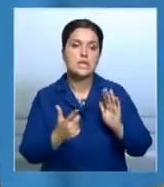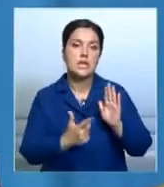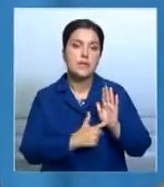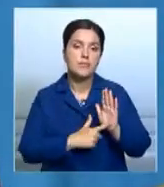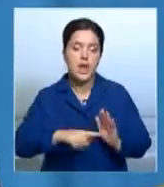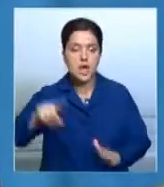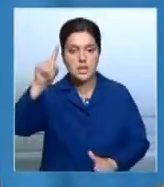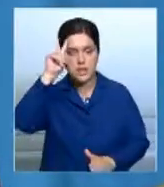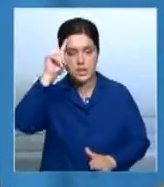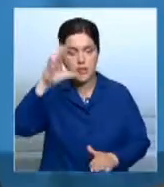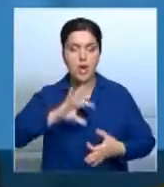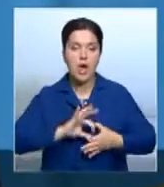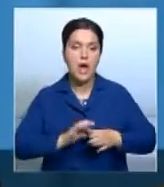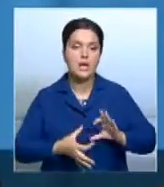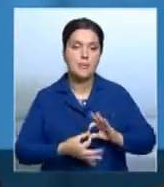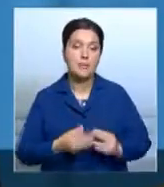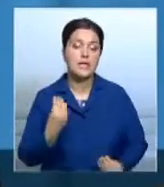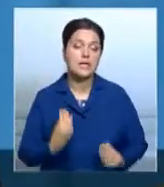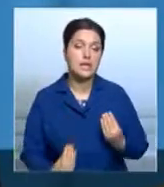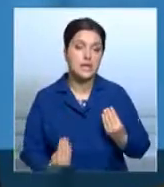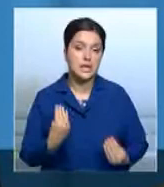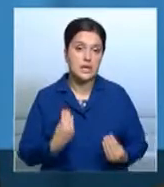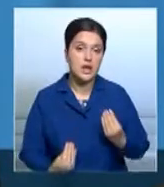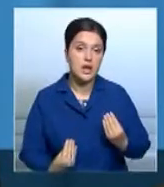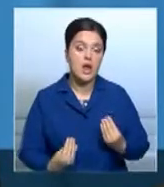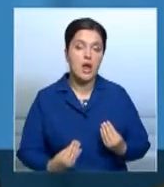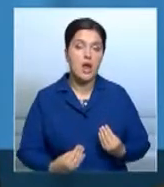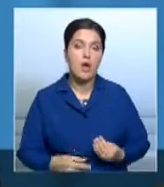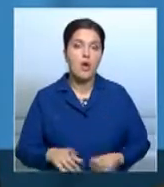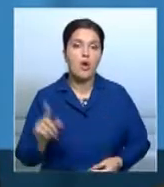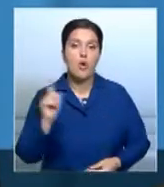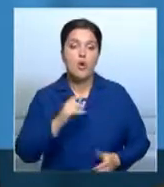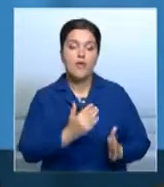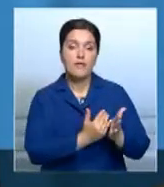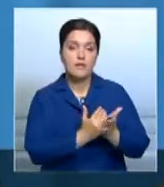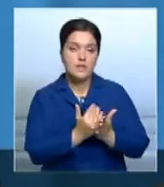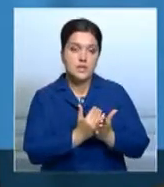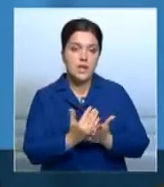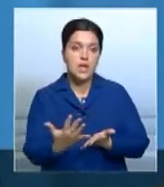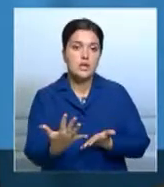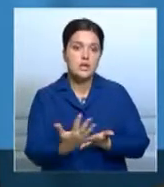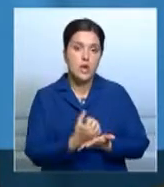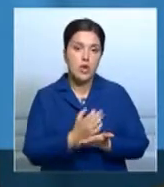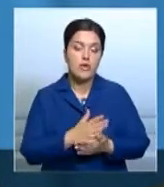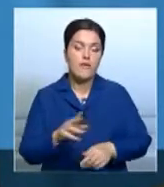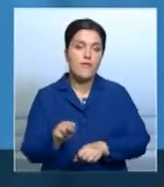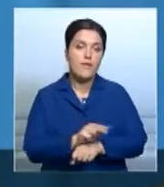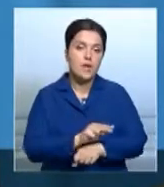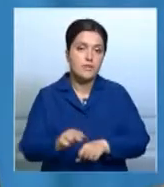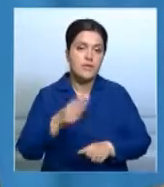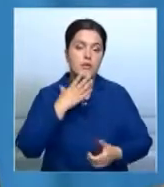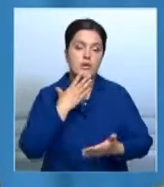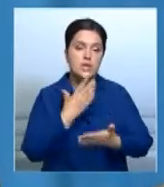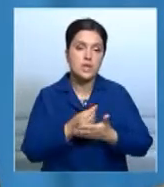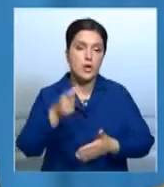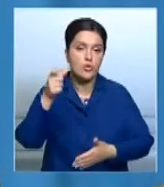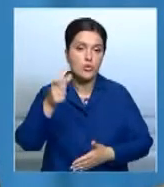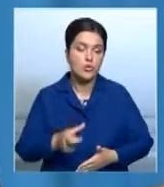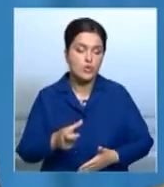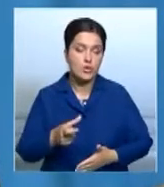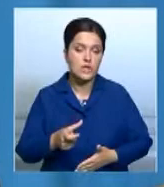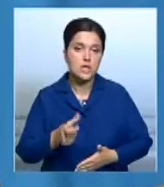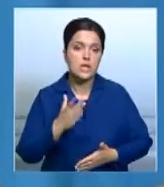чемпионов Олимпийских игр. Мы знаем, насколько высоки заслуги наших олимпийцев в воспитании наших граждан,